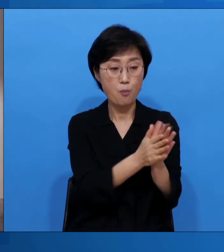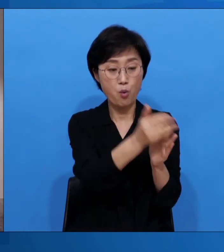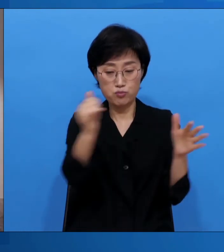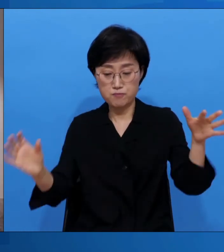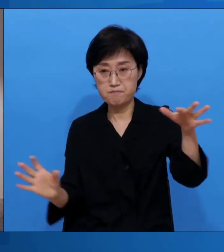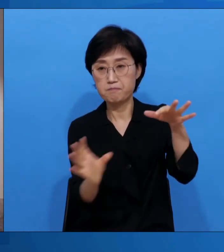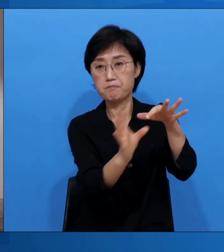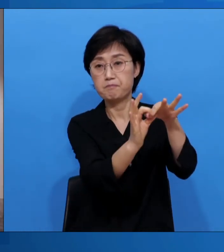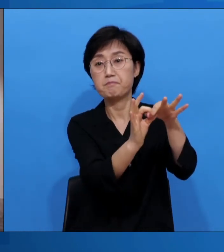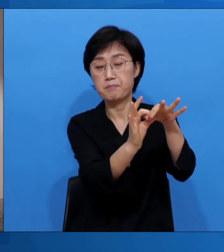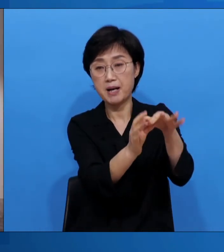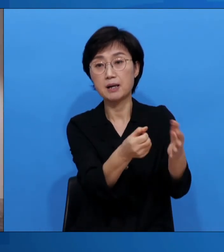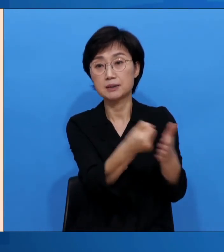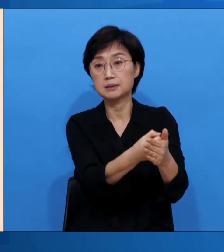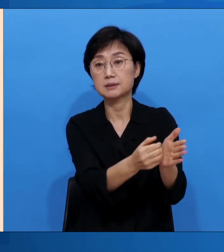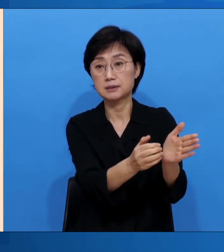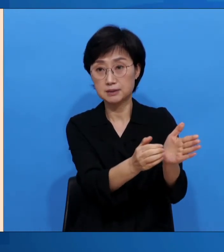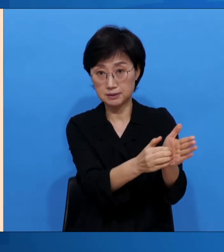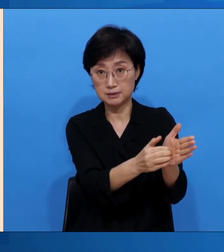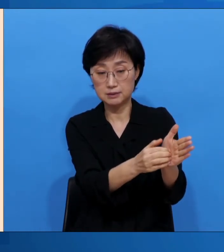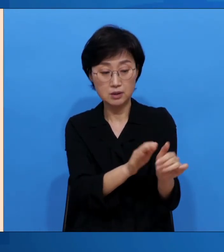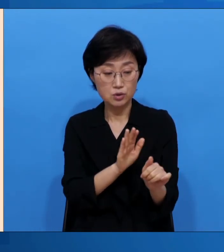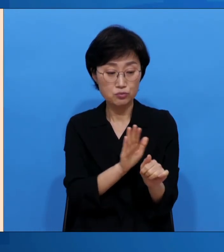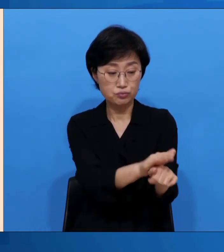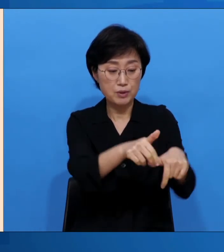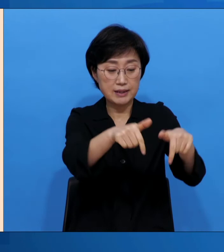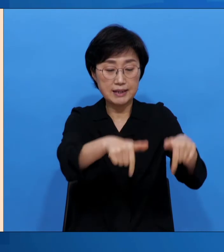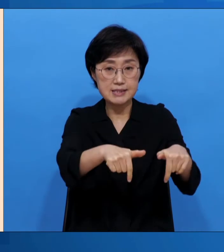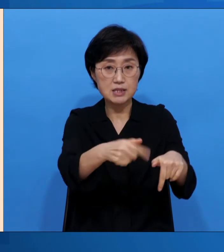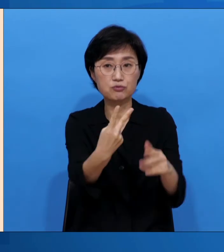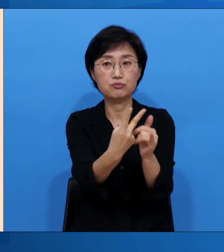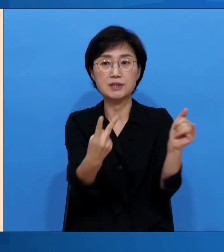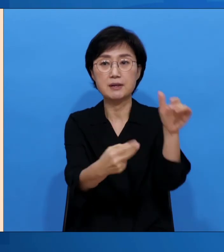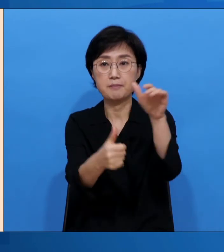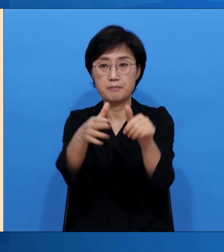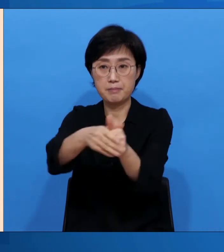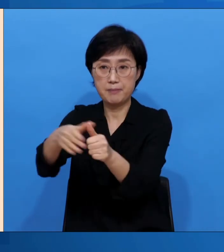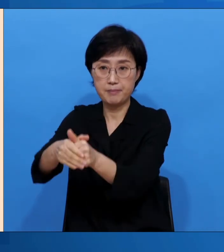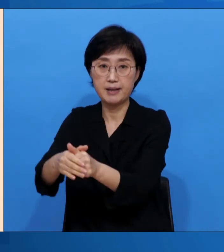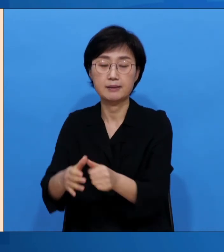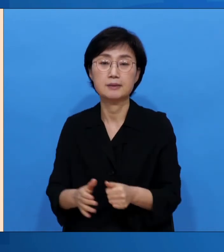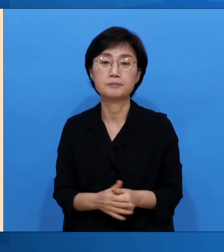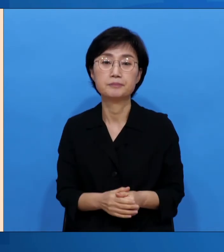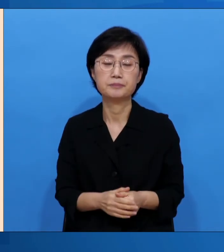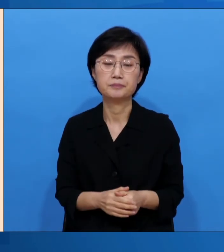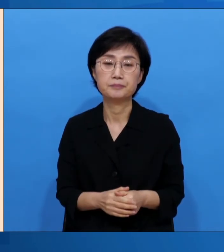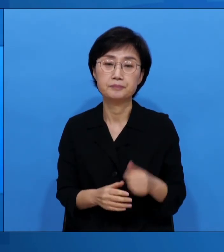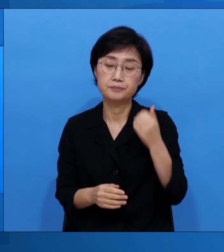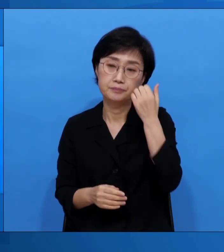목사로 임명하고 이를 돕는 간사를 임명했습니다.